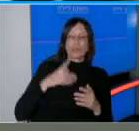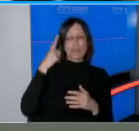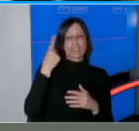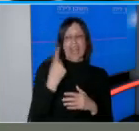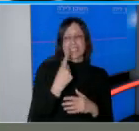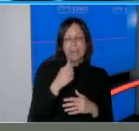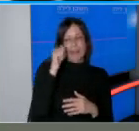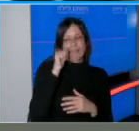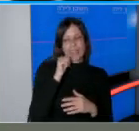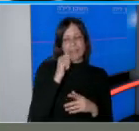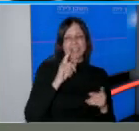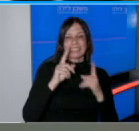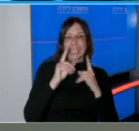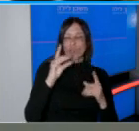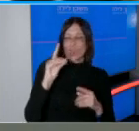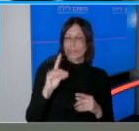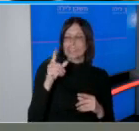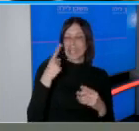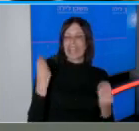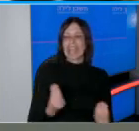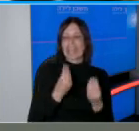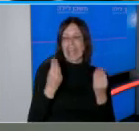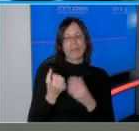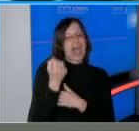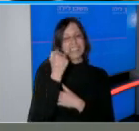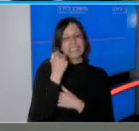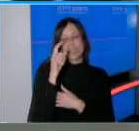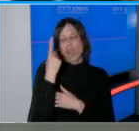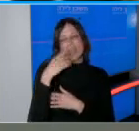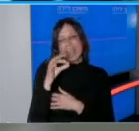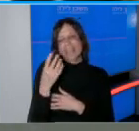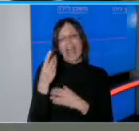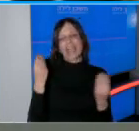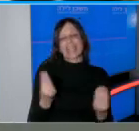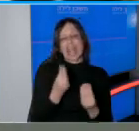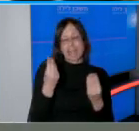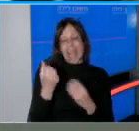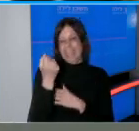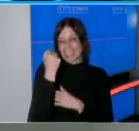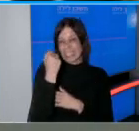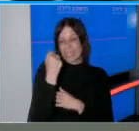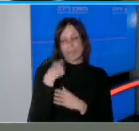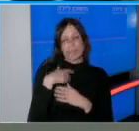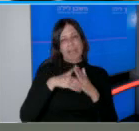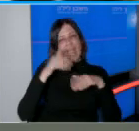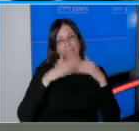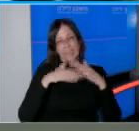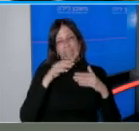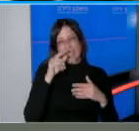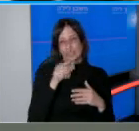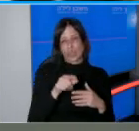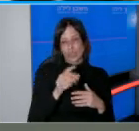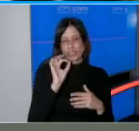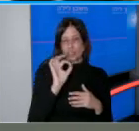אחד מהכלים החזקים, לא היחיד, אני אומר, אבל אחד מהכלים החזקים בהבנייה הזאת,